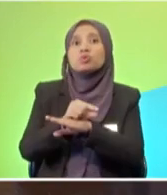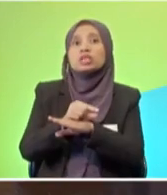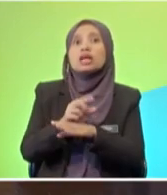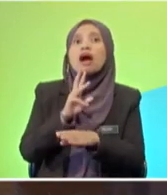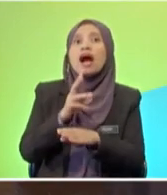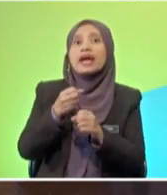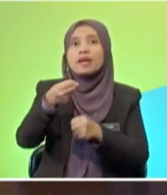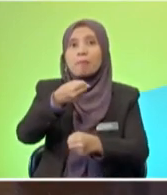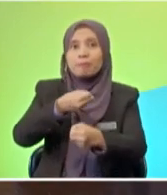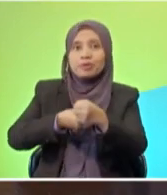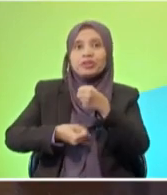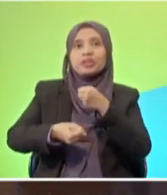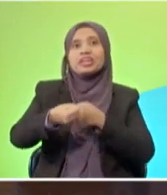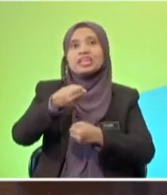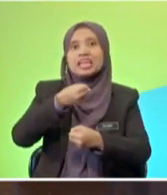Perigi